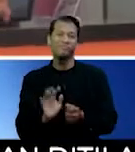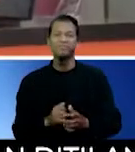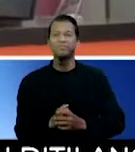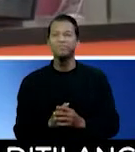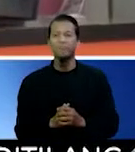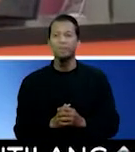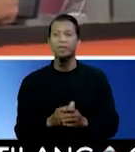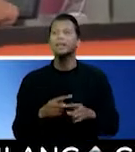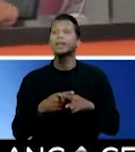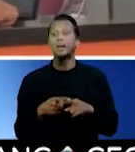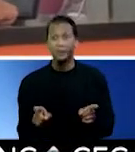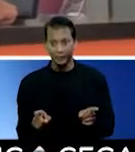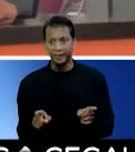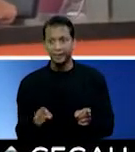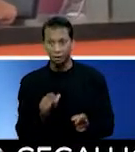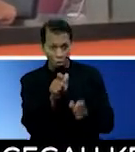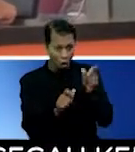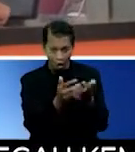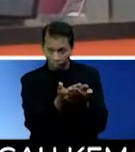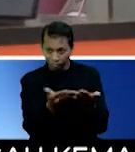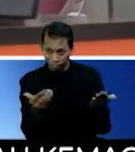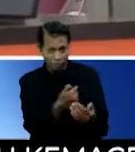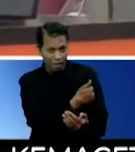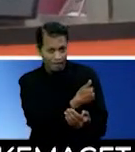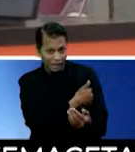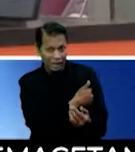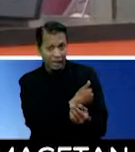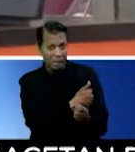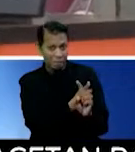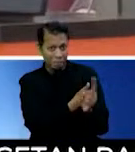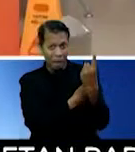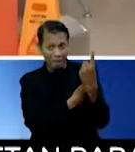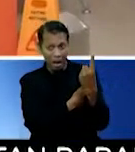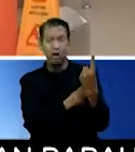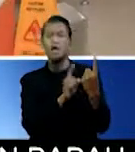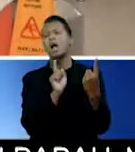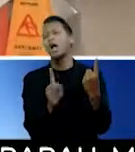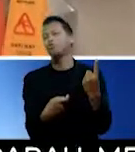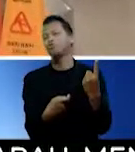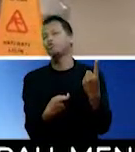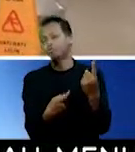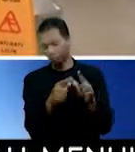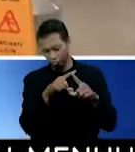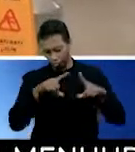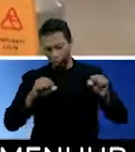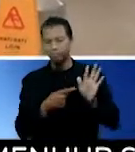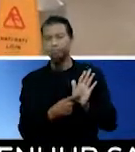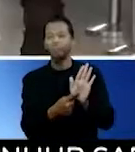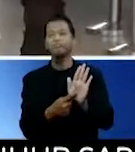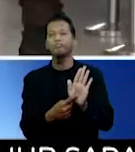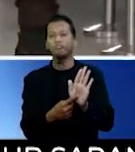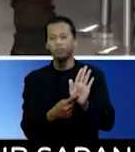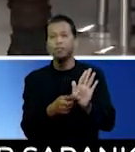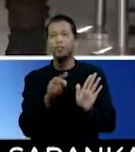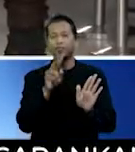Namun untuk masyarakat yang baru melakukan vaksin pertama, ini harus menunjukkan surat PCR 3 kali 24 jam dan vaksin kedua